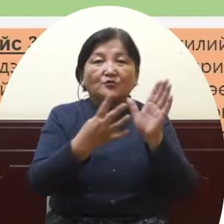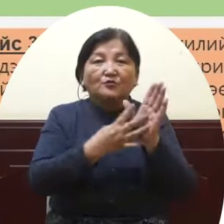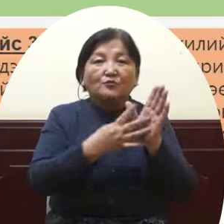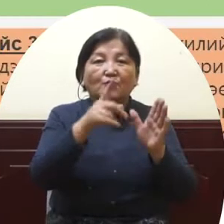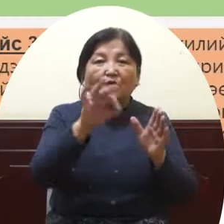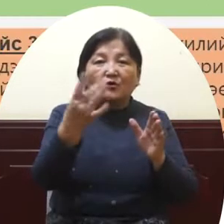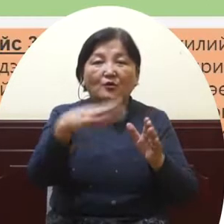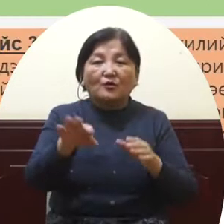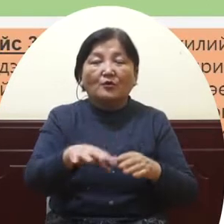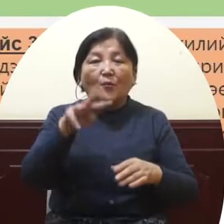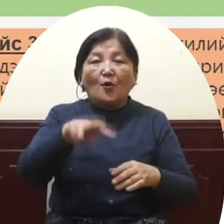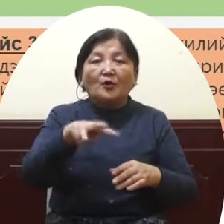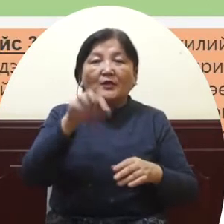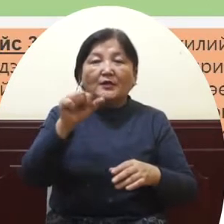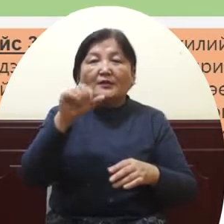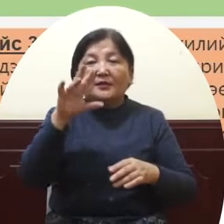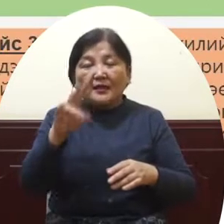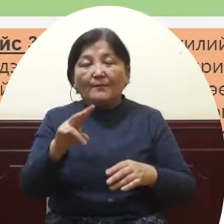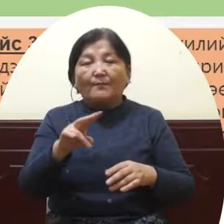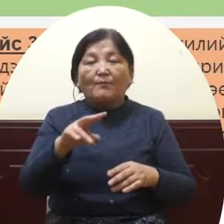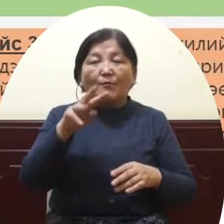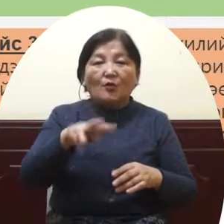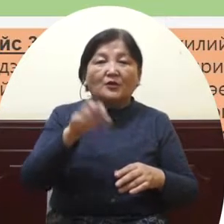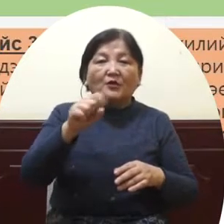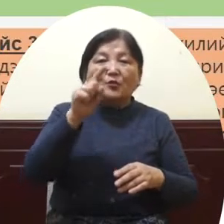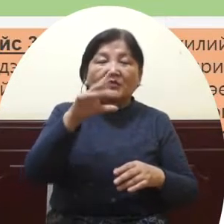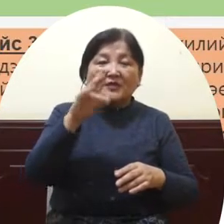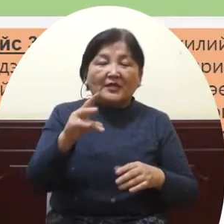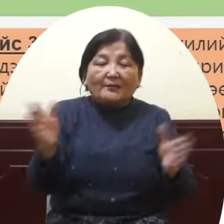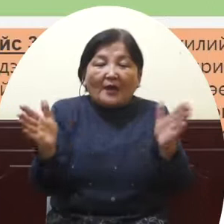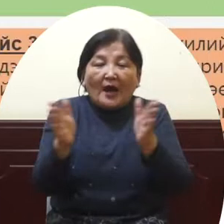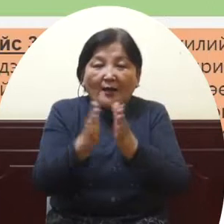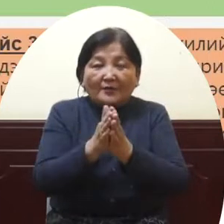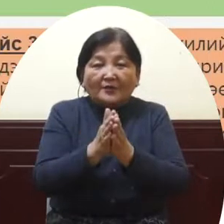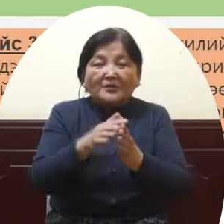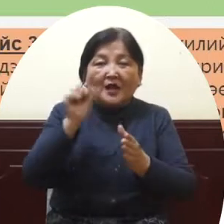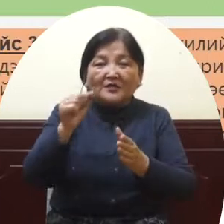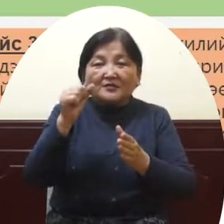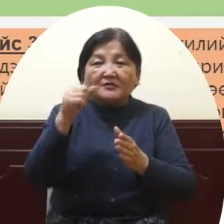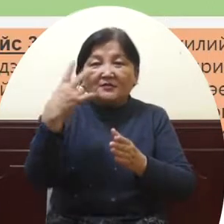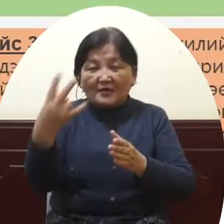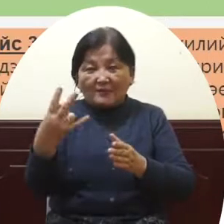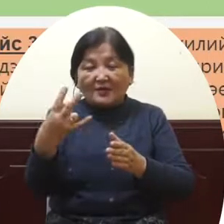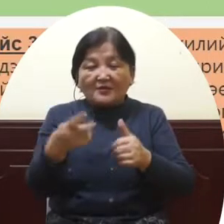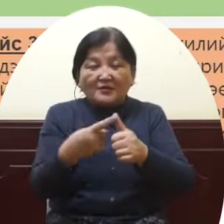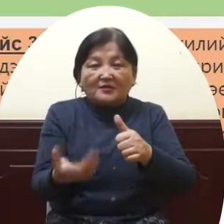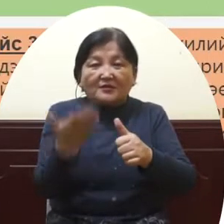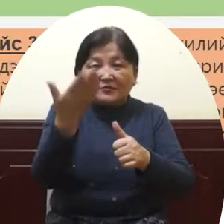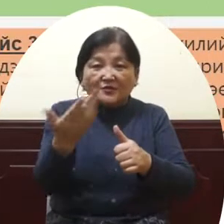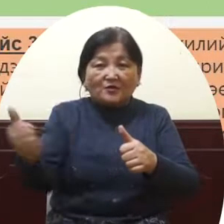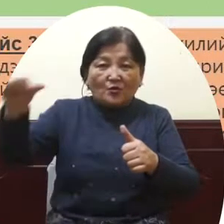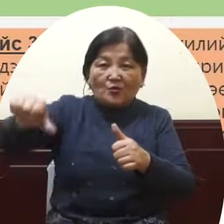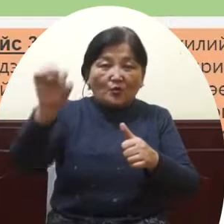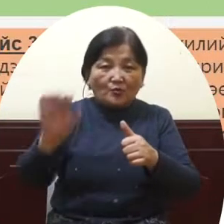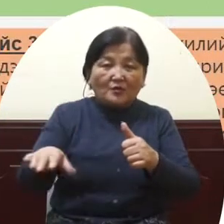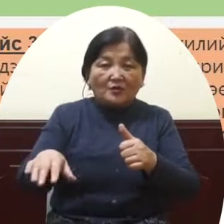хороонд Монгол Ардын нам Монгол Ардын хувьсгалт намаас нэр дэвшигчид хавсран ардчилсан намын нэр дэвшигчийг унгаж сонгууль